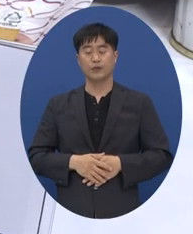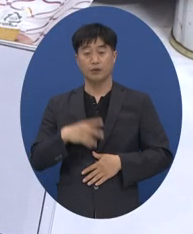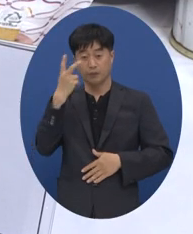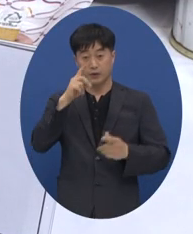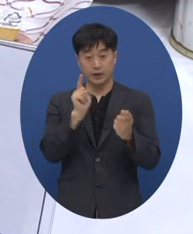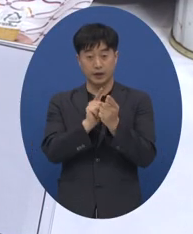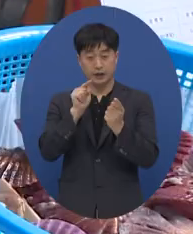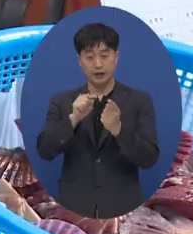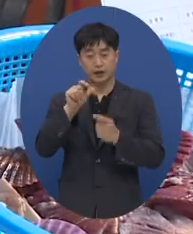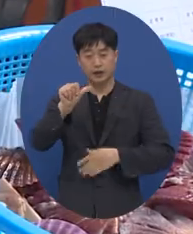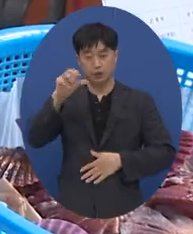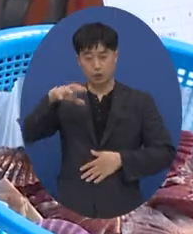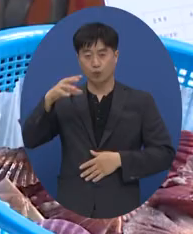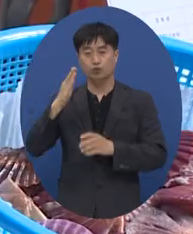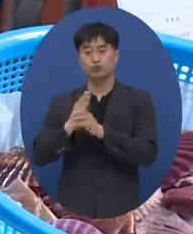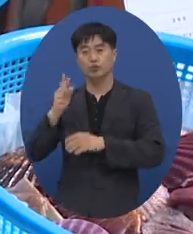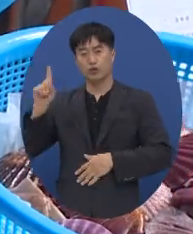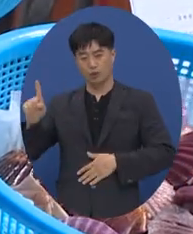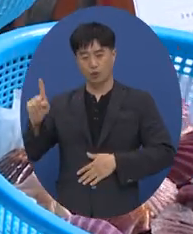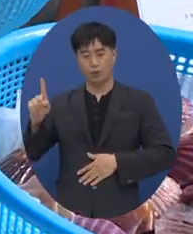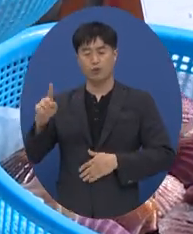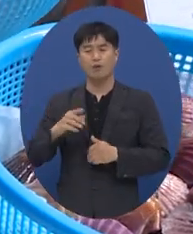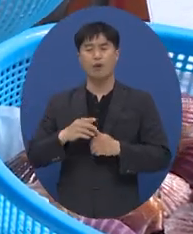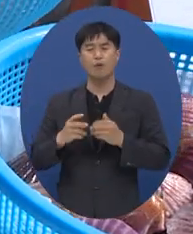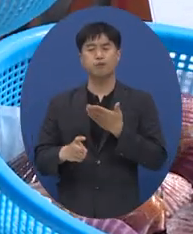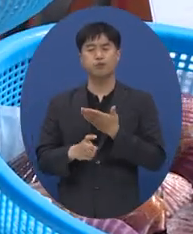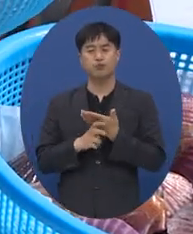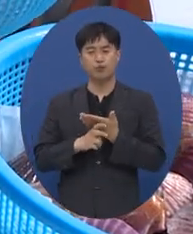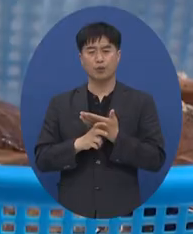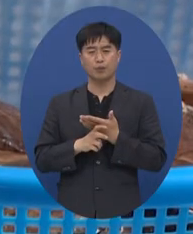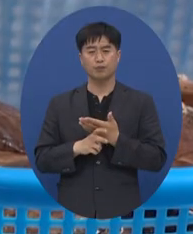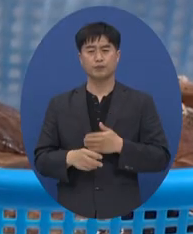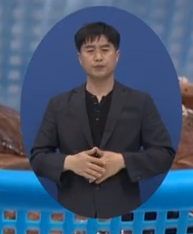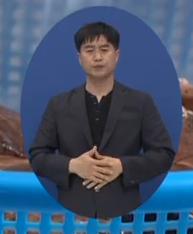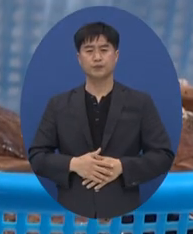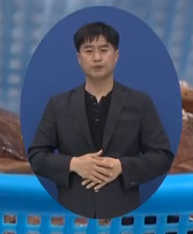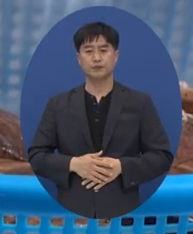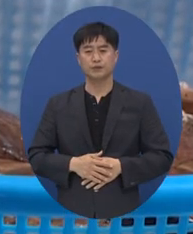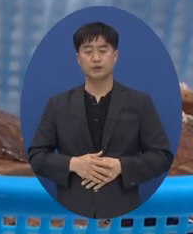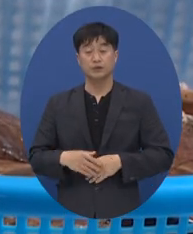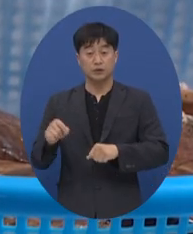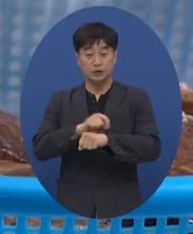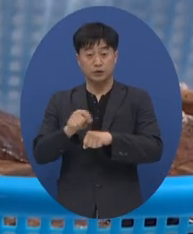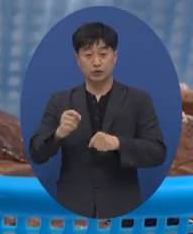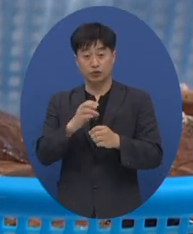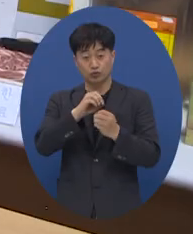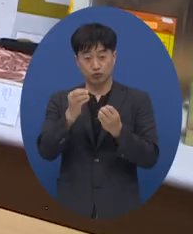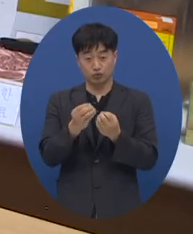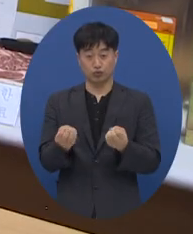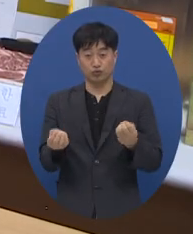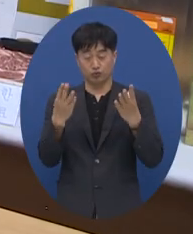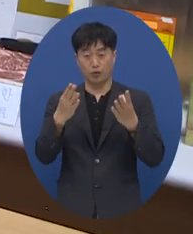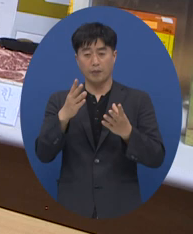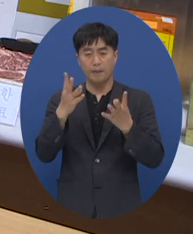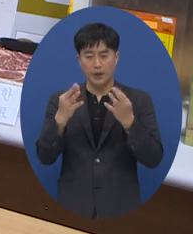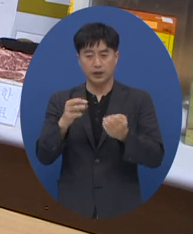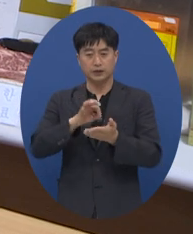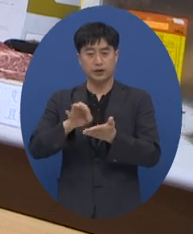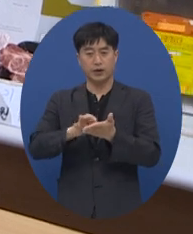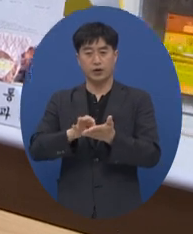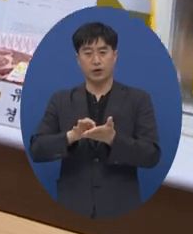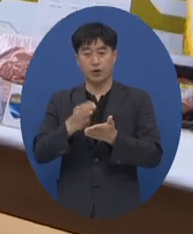대상 업소 5곳 중한 곳꼴로 법규를 위반한 것. 특히 추석 명절에 많이 소비되는